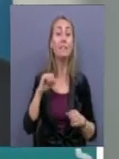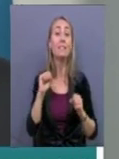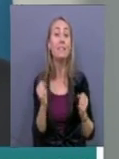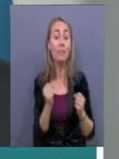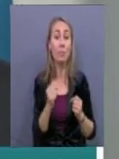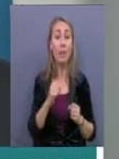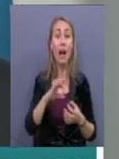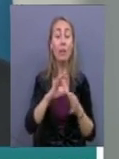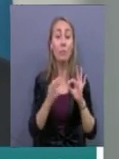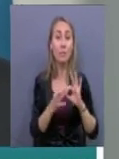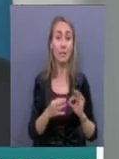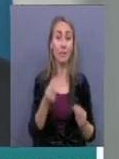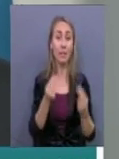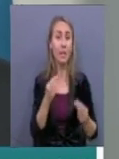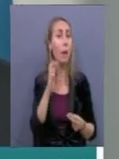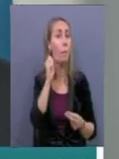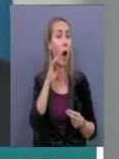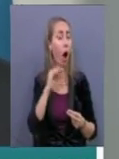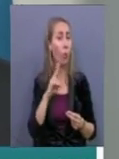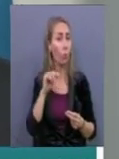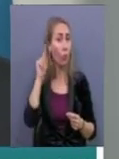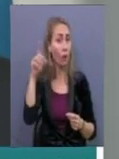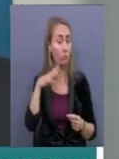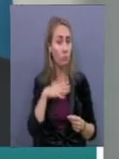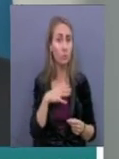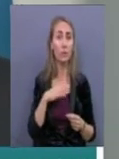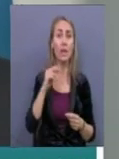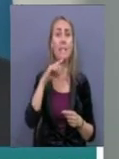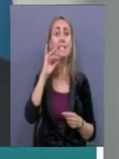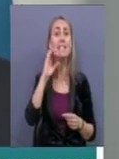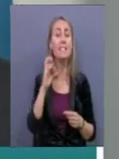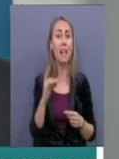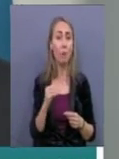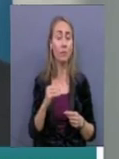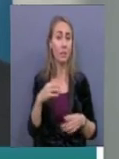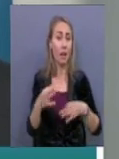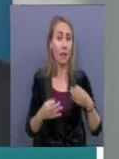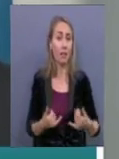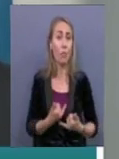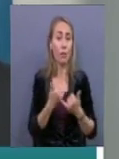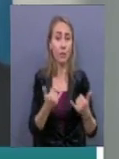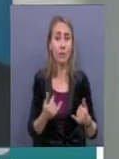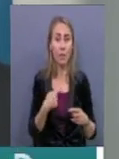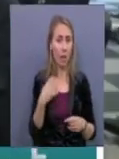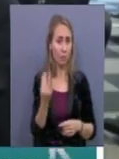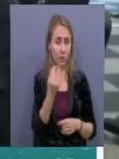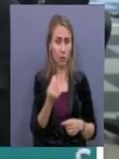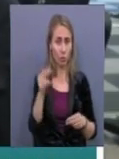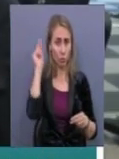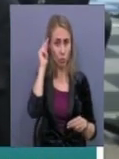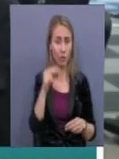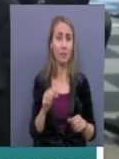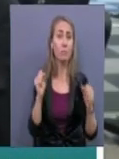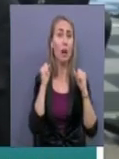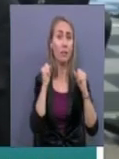мемлекеттерінің спорттық додасын айтуға болады. Әрине, бұл ретте ірі спорттық нысандардың қызметіндегі ерекшеліктерді де жете тану қажет. Дене